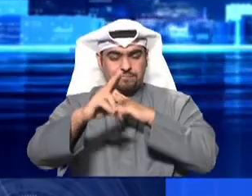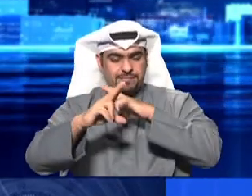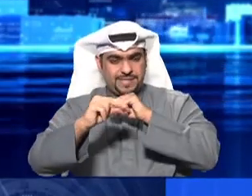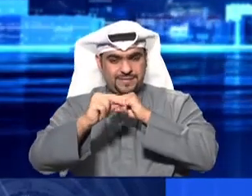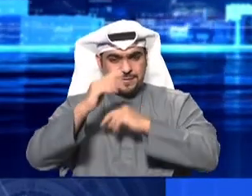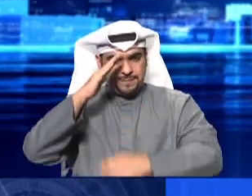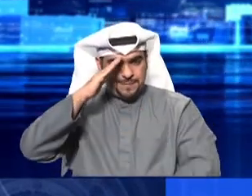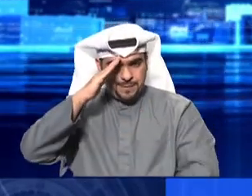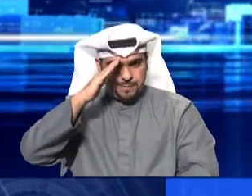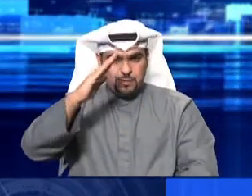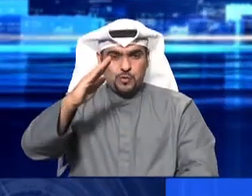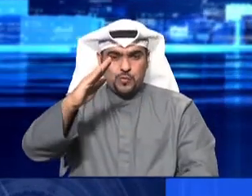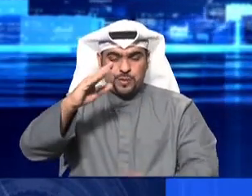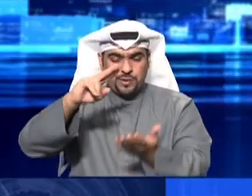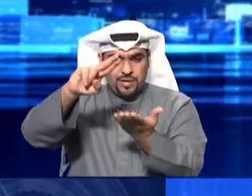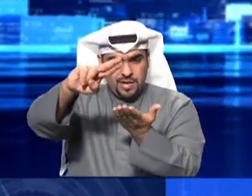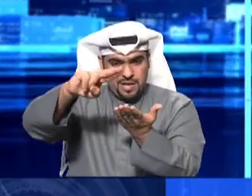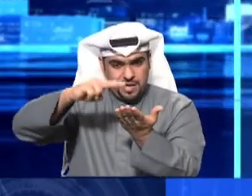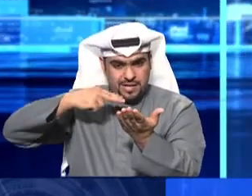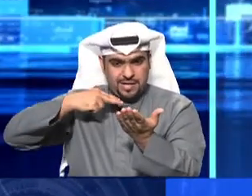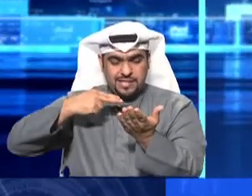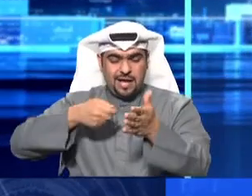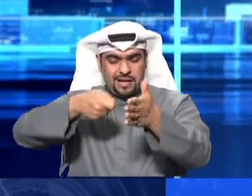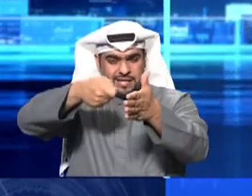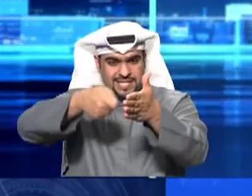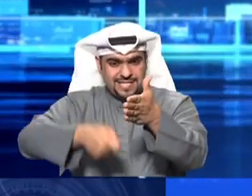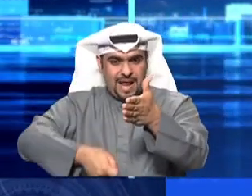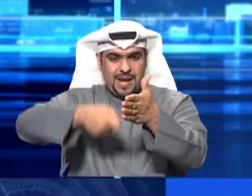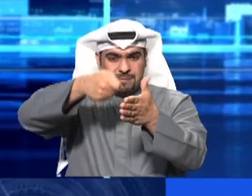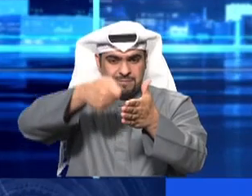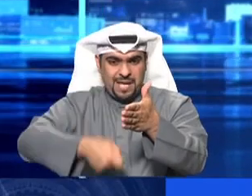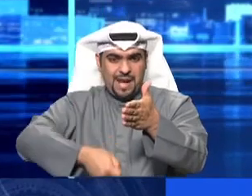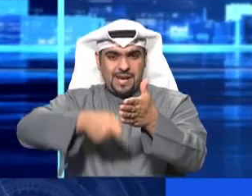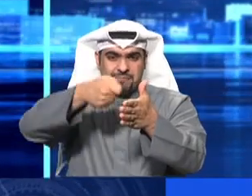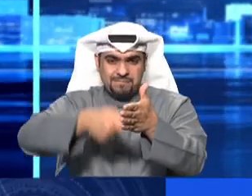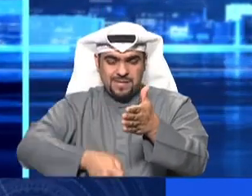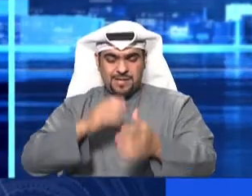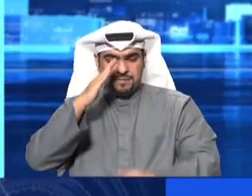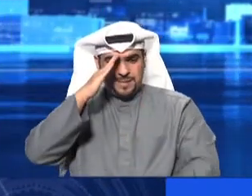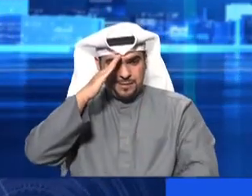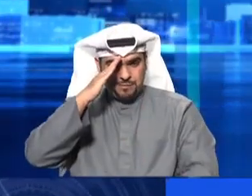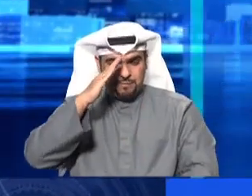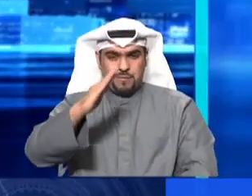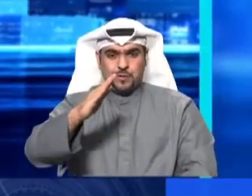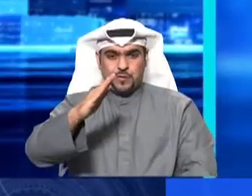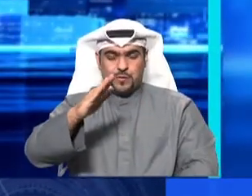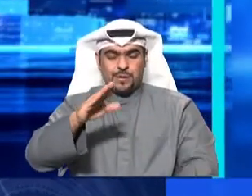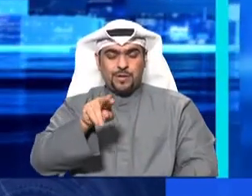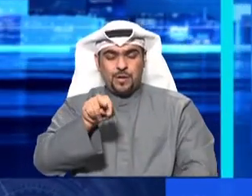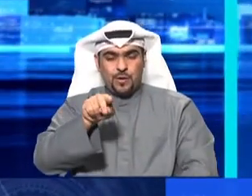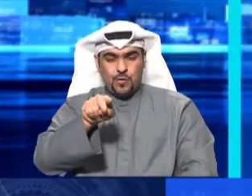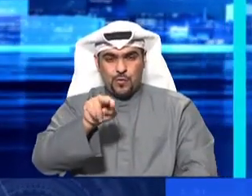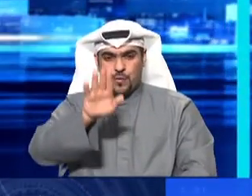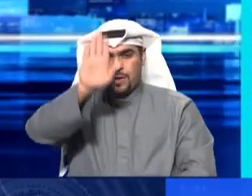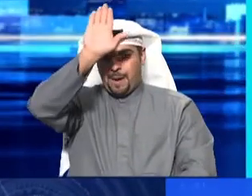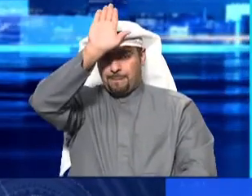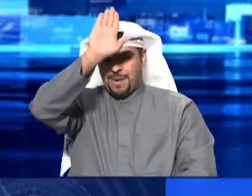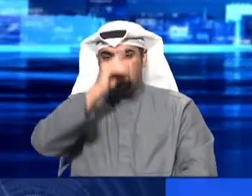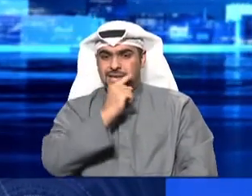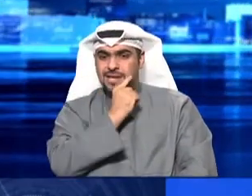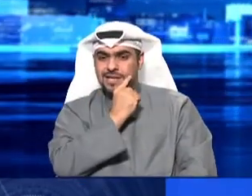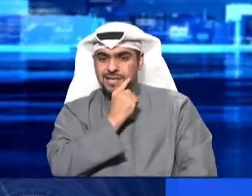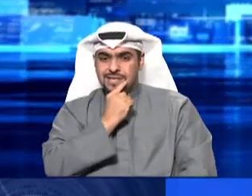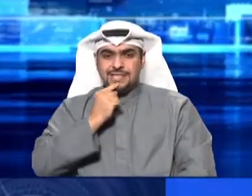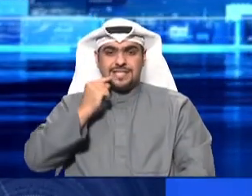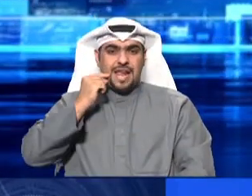ورعاه ببرقية جوابية ضمنها خالص شكره على ما عبر عنه أخوه خادم الحرمين الشريفين